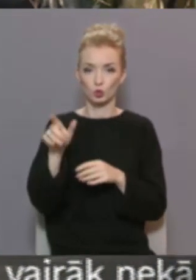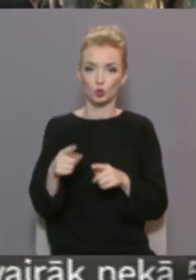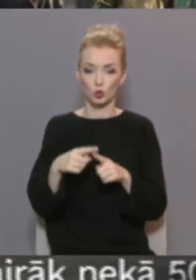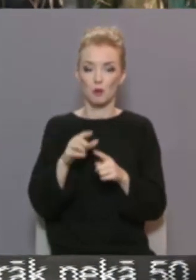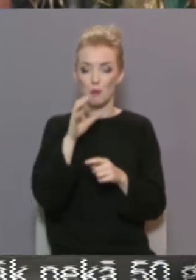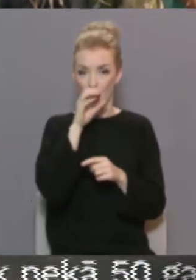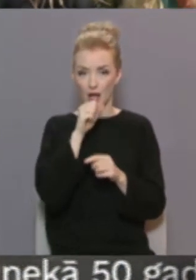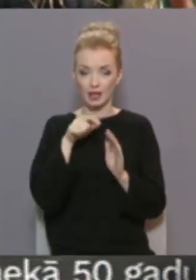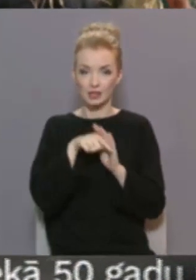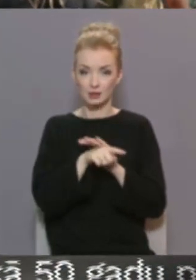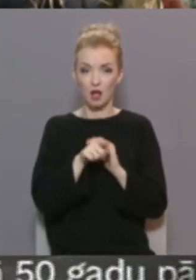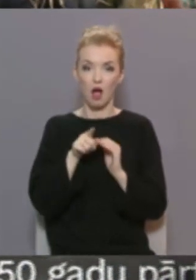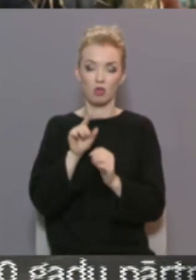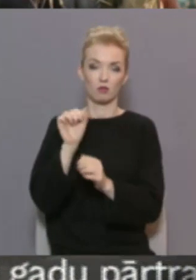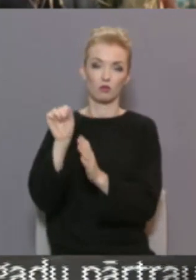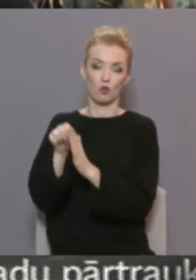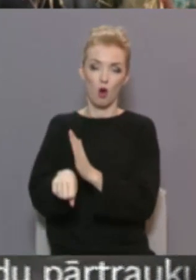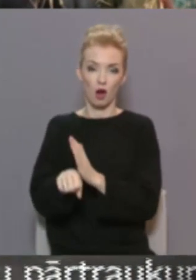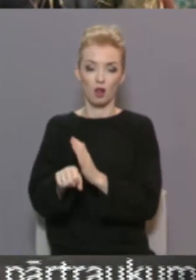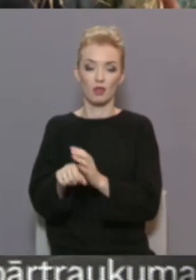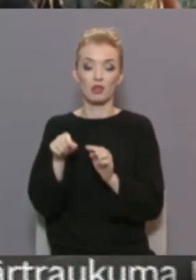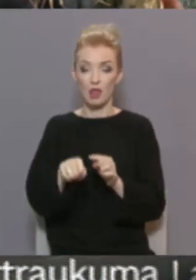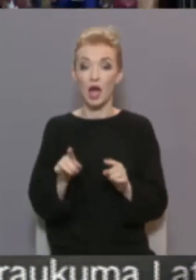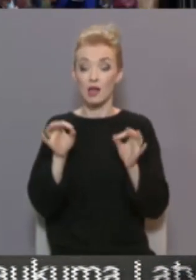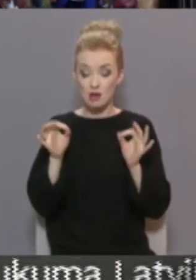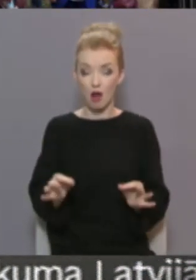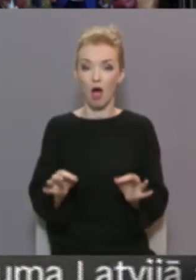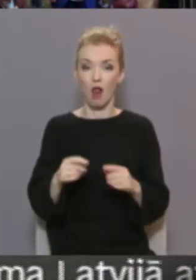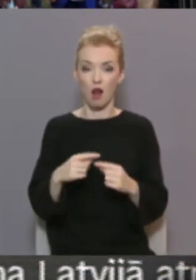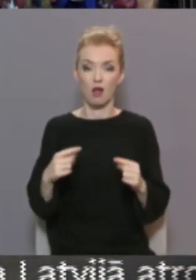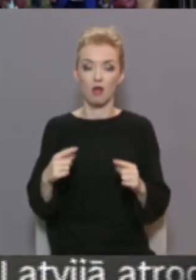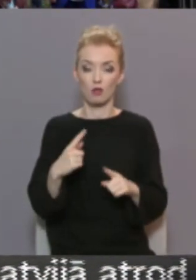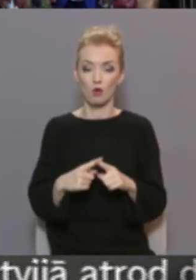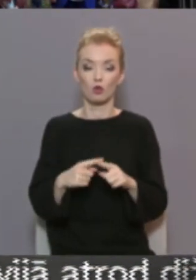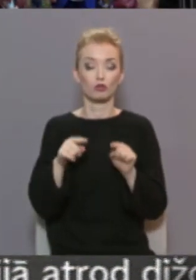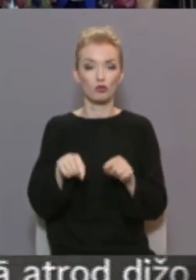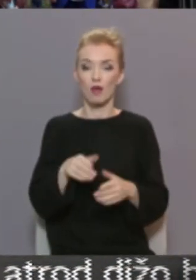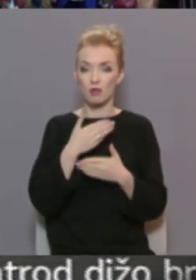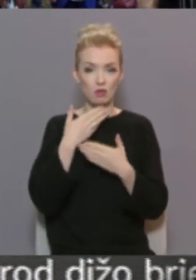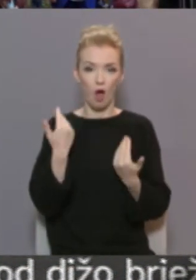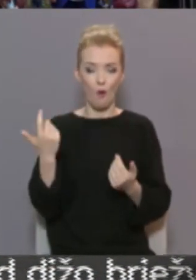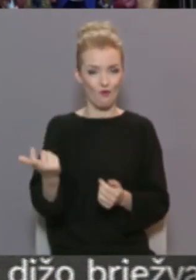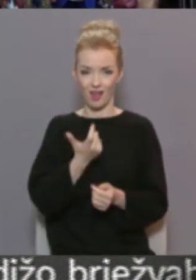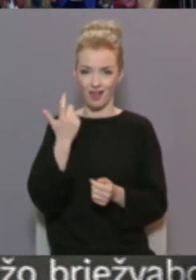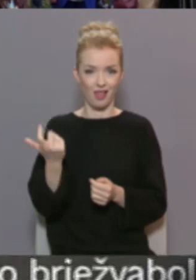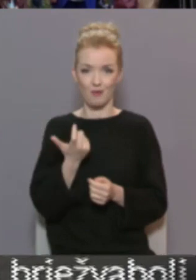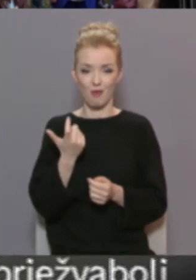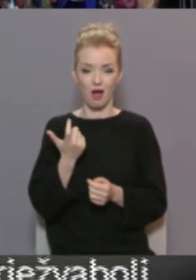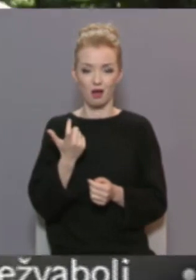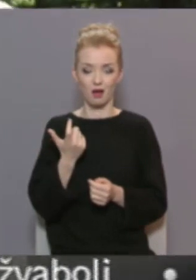varbūt šeit arī tik viņš nogalināts. Tā ir reāla vieta, tā tas ir. Un šeit nav, šī nav filma,